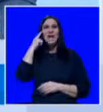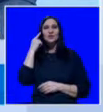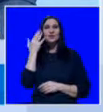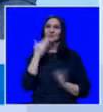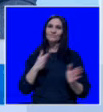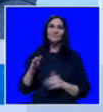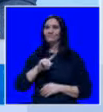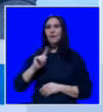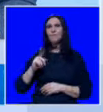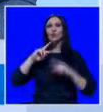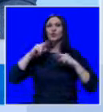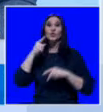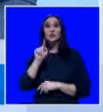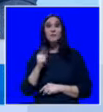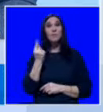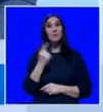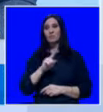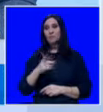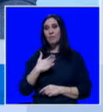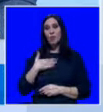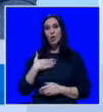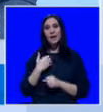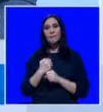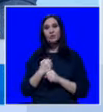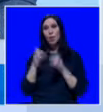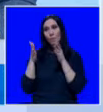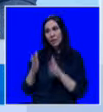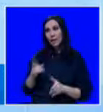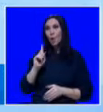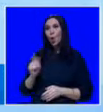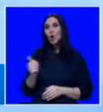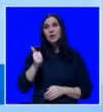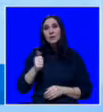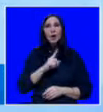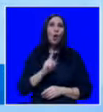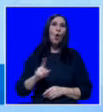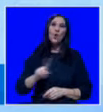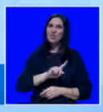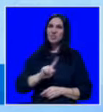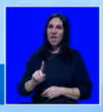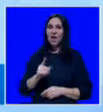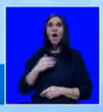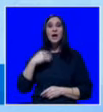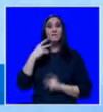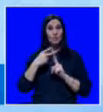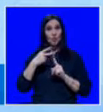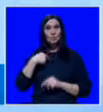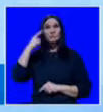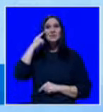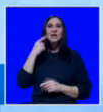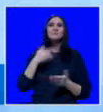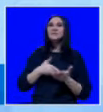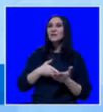не мога да ви отговоря на този въпрос. Първо, не е моя работа аз да определям кой е лидер и кой не е. Второ, аз си мисля, че за да е нещо